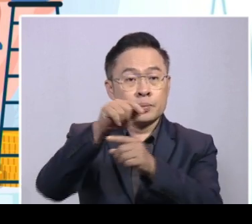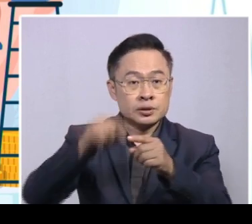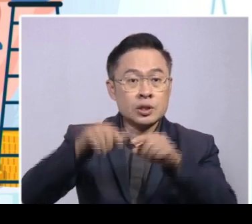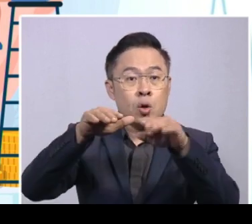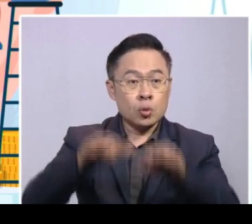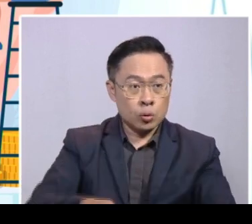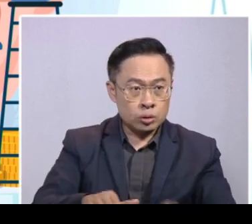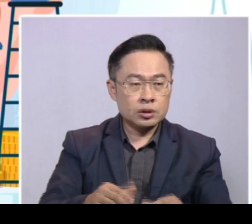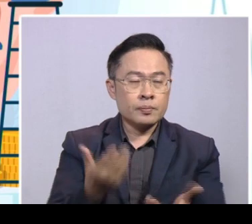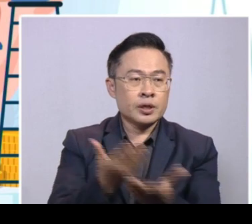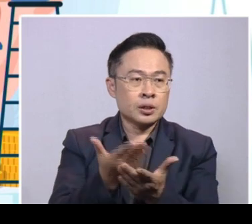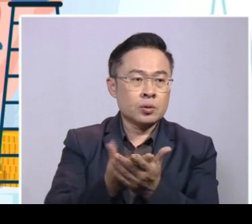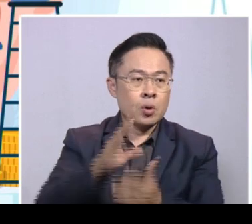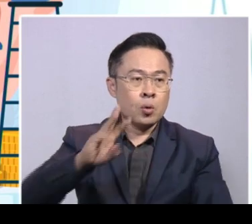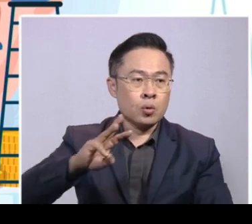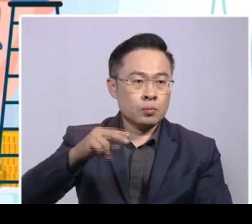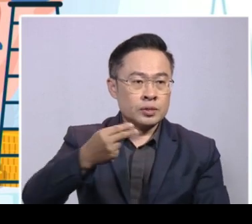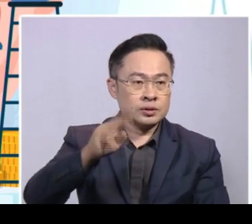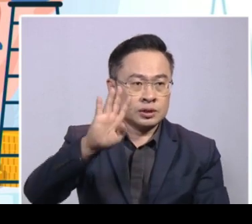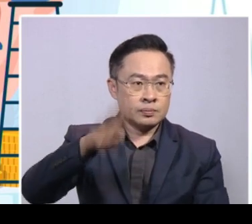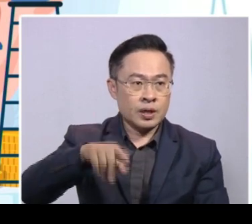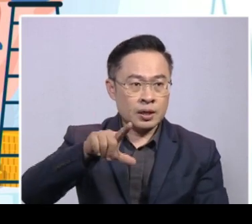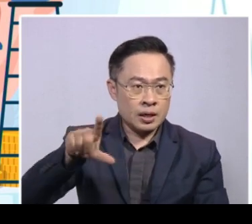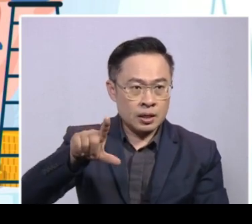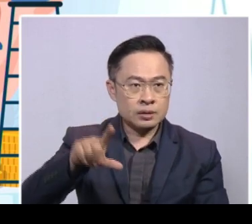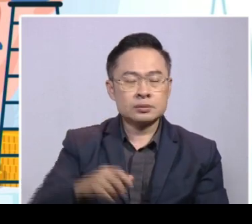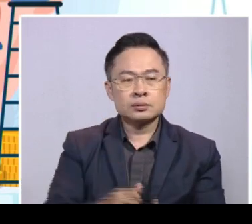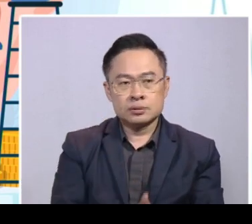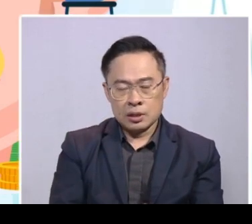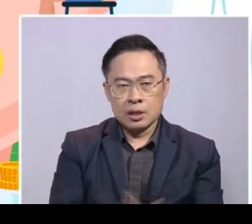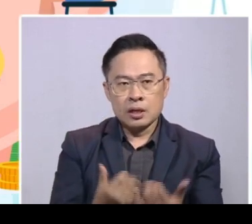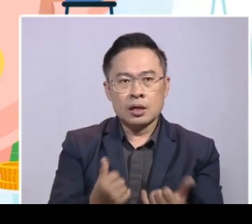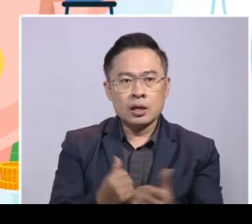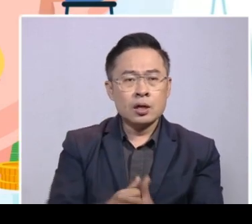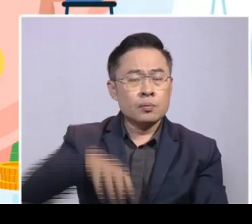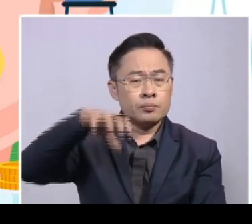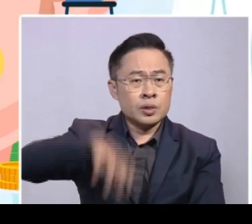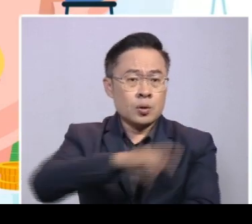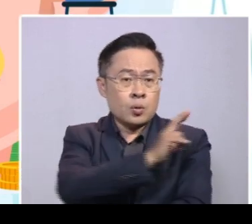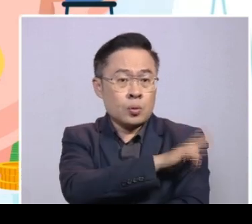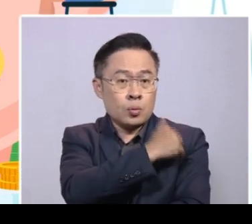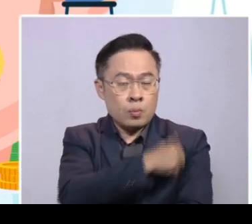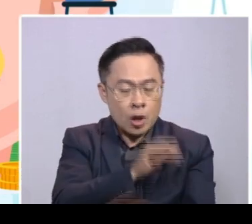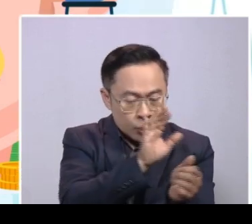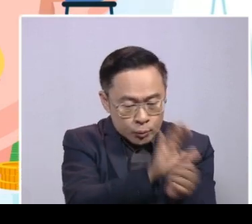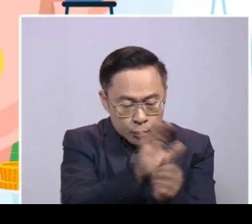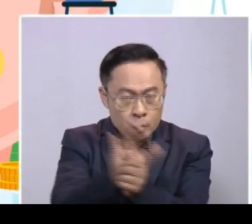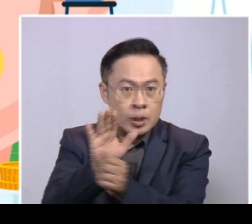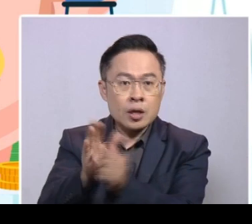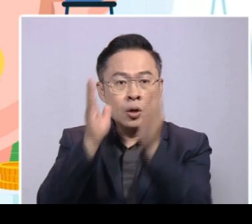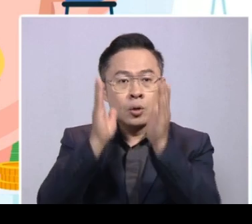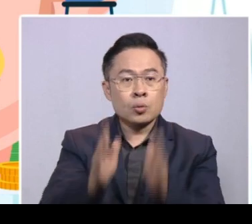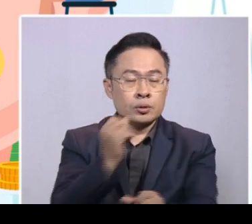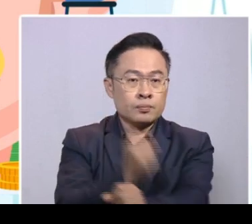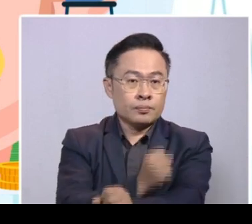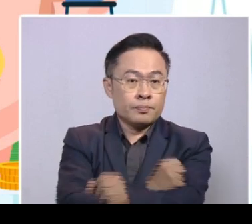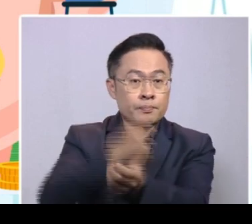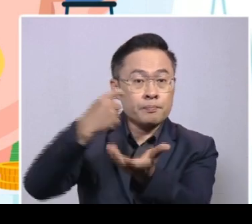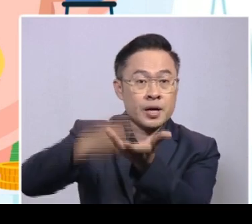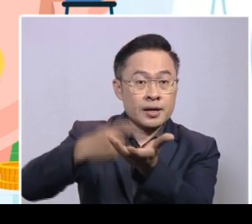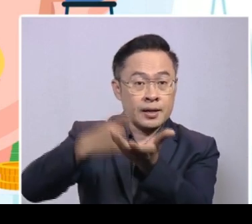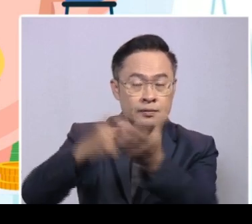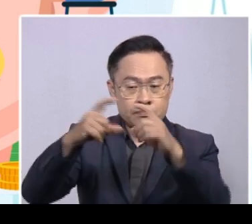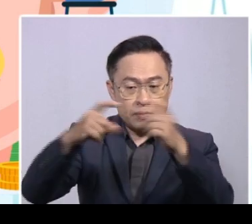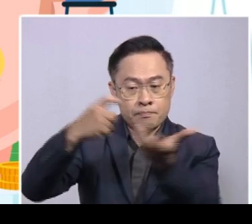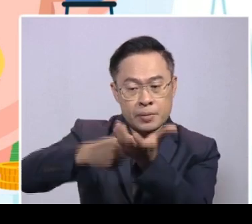ิด14,000 ล้านบาท มีการจัดหา Hospital 175 แ่งใน 24 จงหวัมีการฉีดวักซี